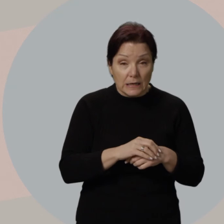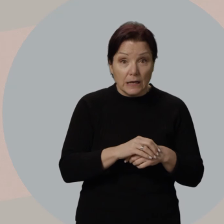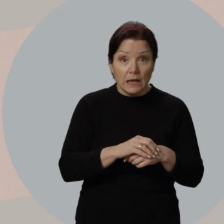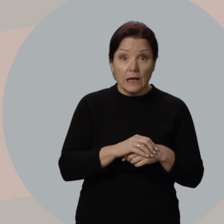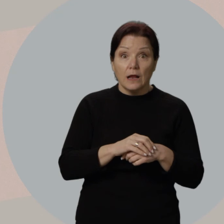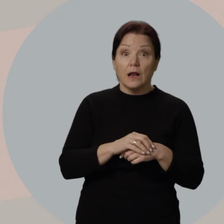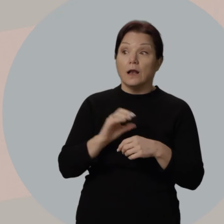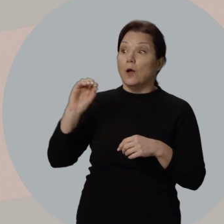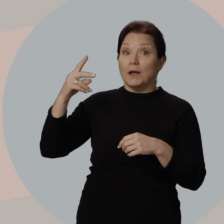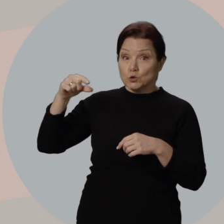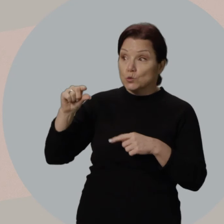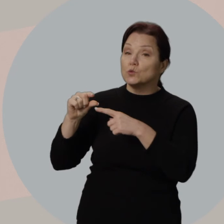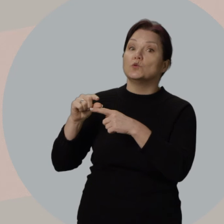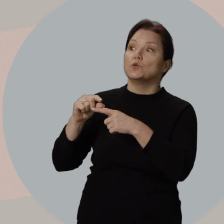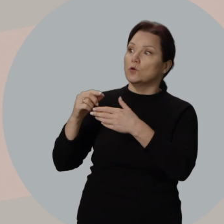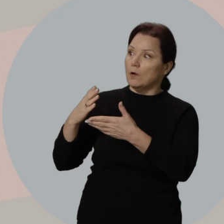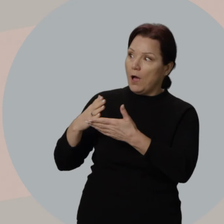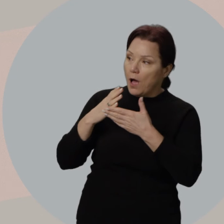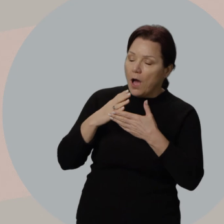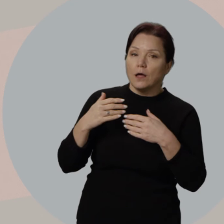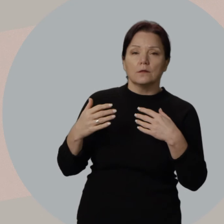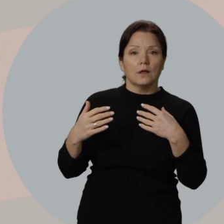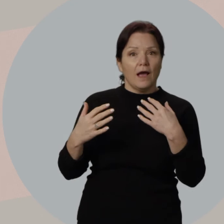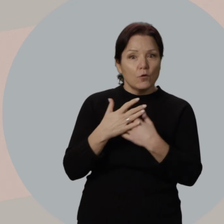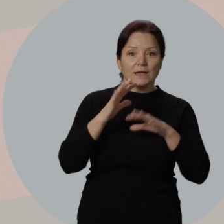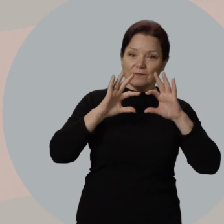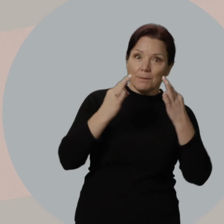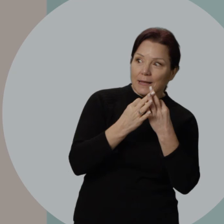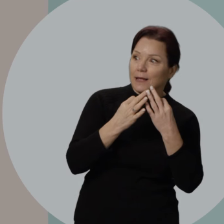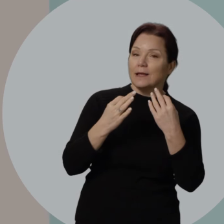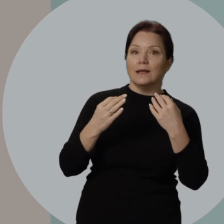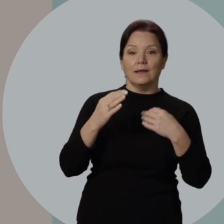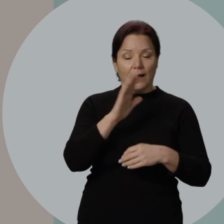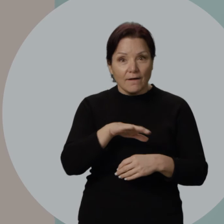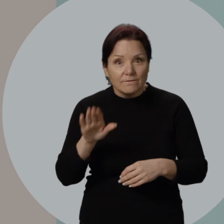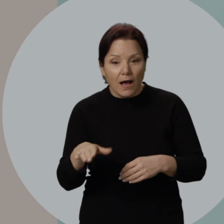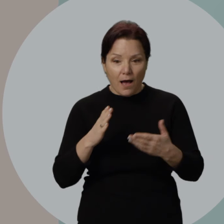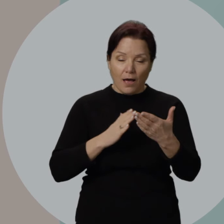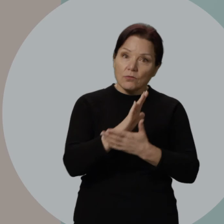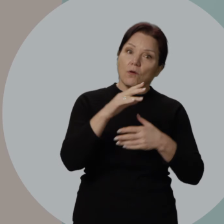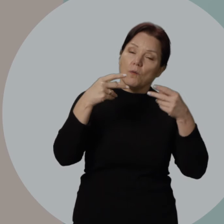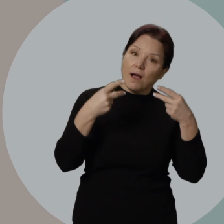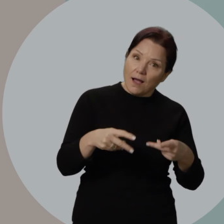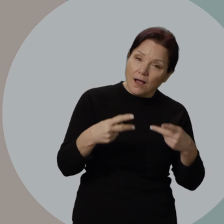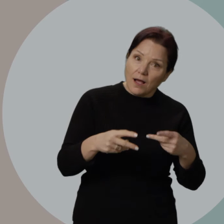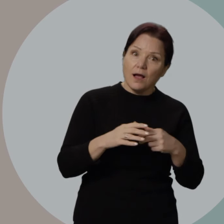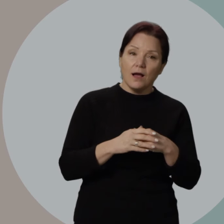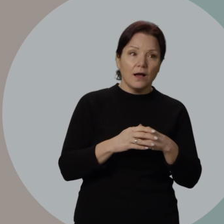fait une différence. Une différence dans notre famille, une différence sur mon enfant. C'est droit pour lui